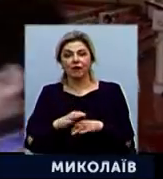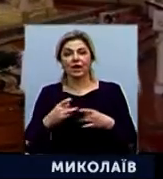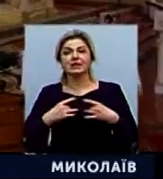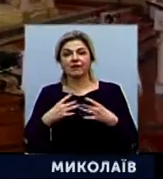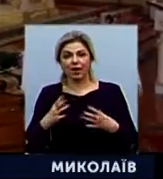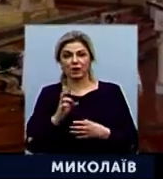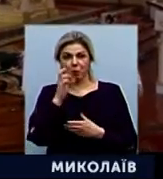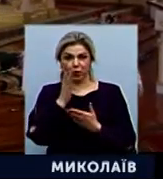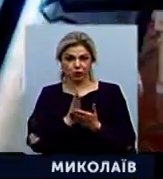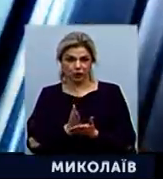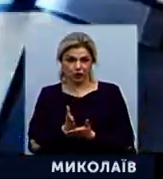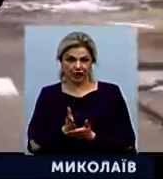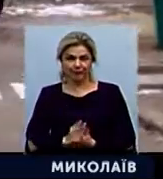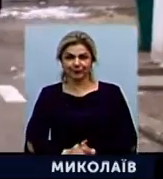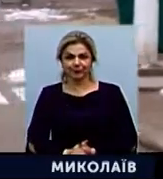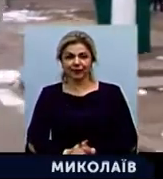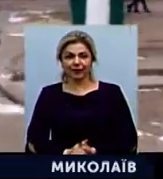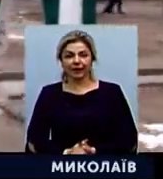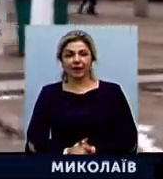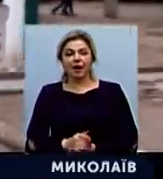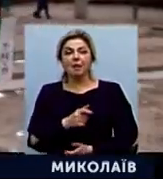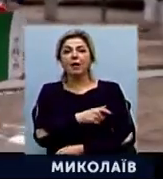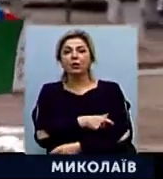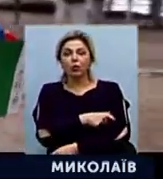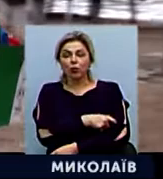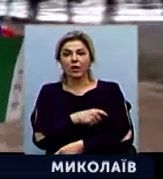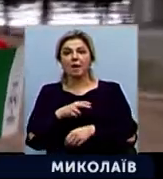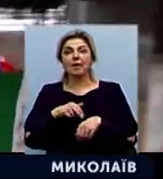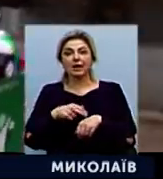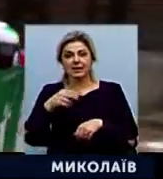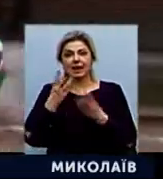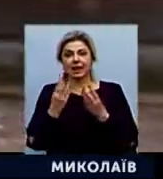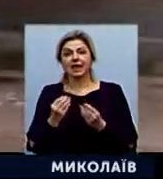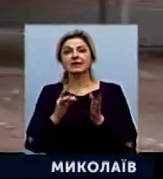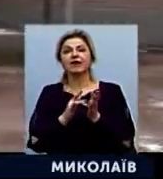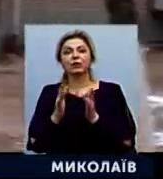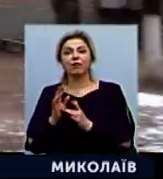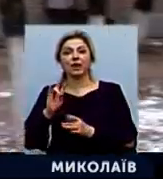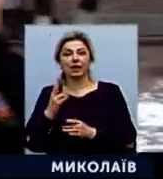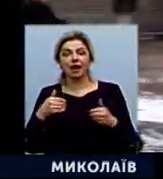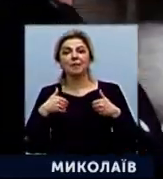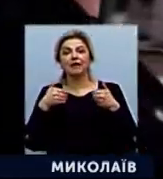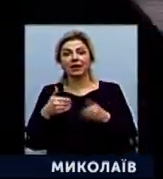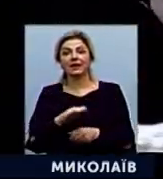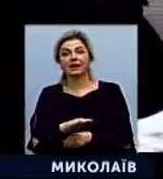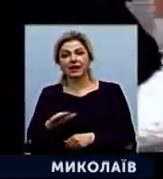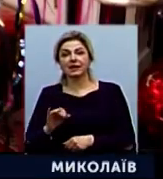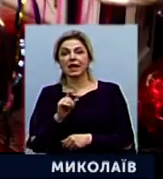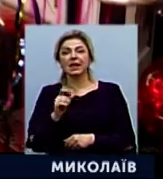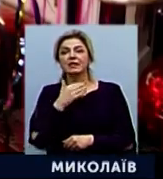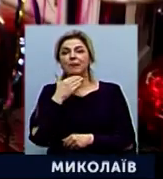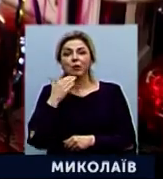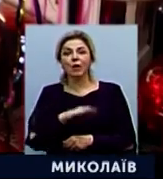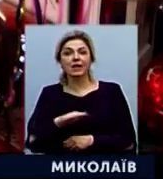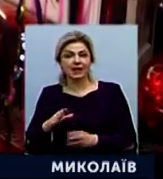святкове богослужіння. Патрульні поліцейські у День Святого Миколая привітали дітей з багатодітних та неблагополучних родин